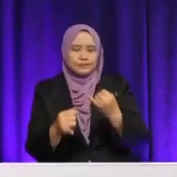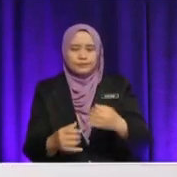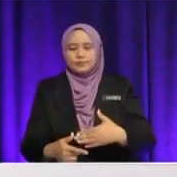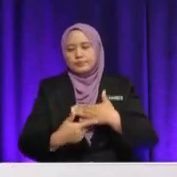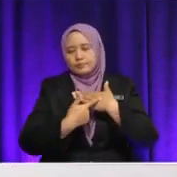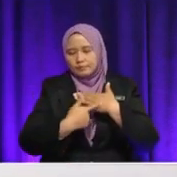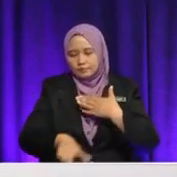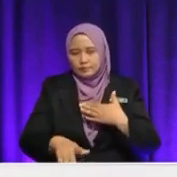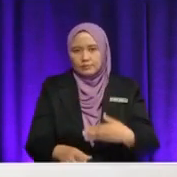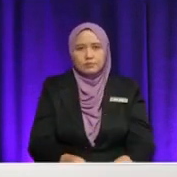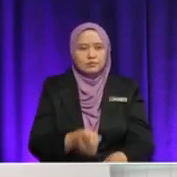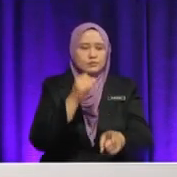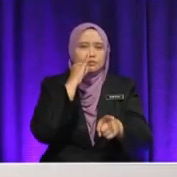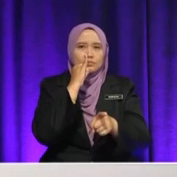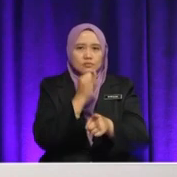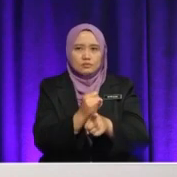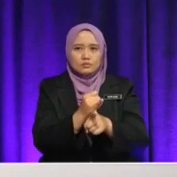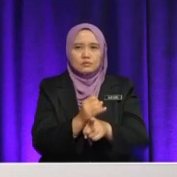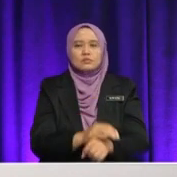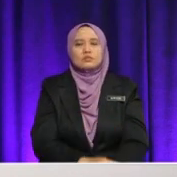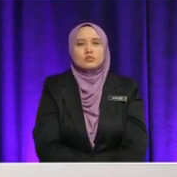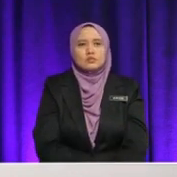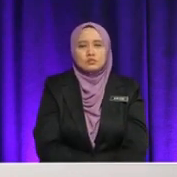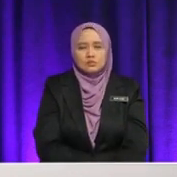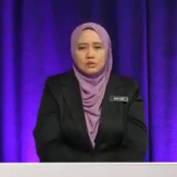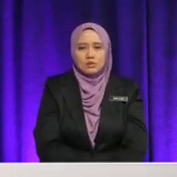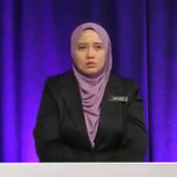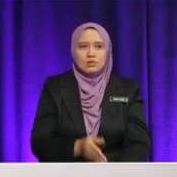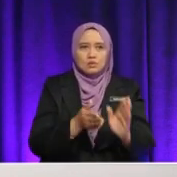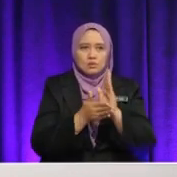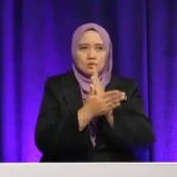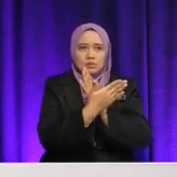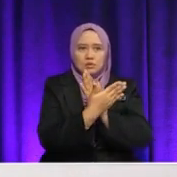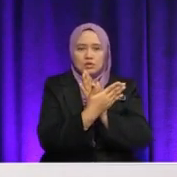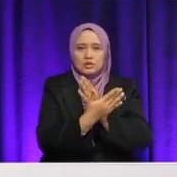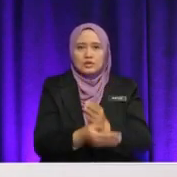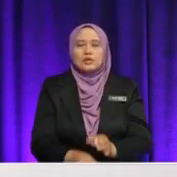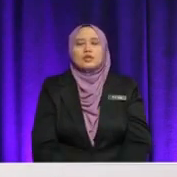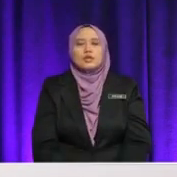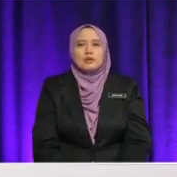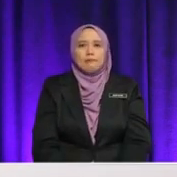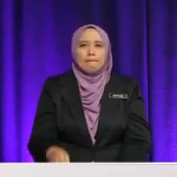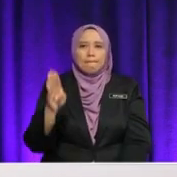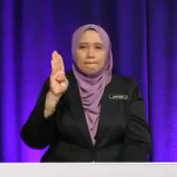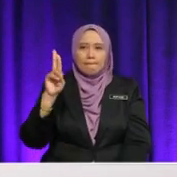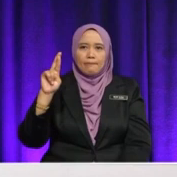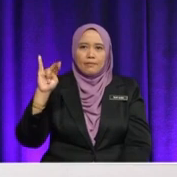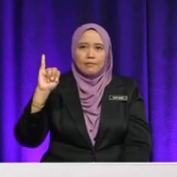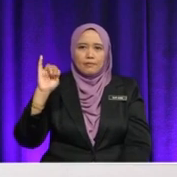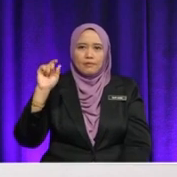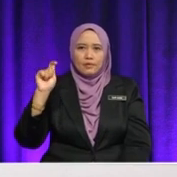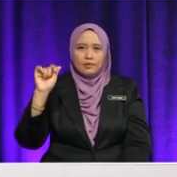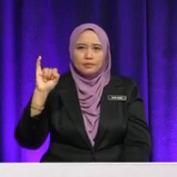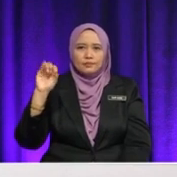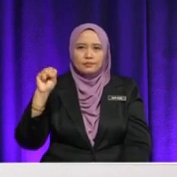pihak British Oke dan Pati pikatan yang diwakili oleh ketuanya tukak bermain so bilangan adik samping MP3